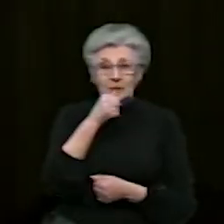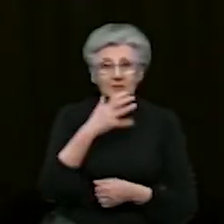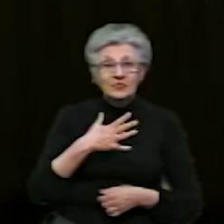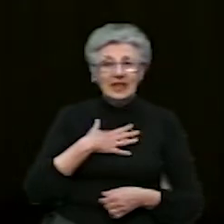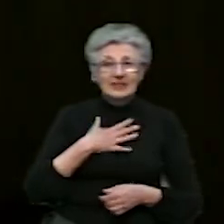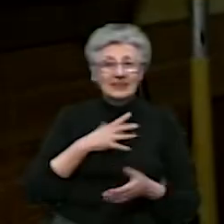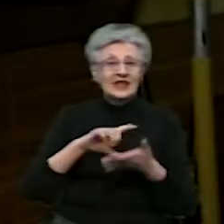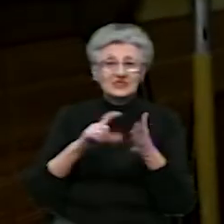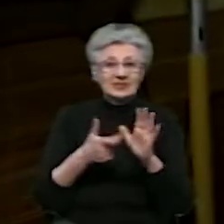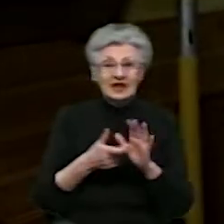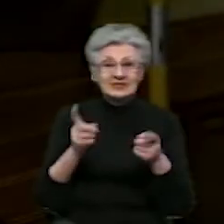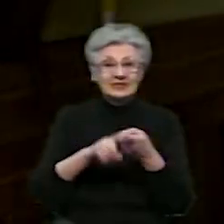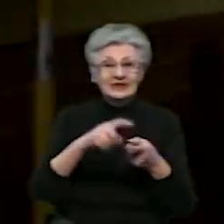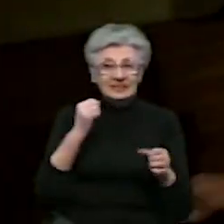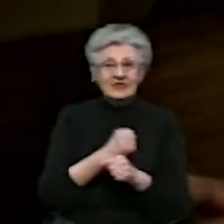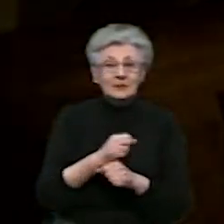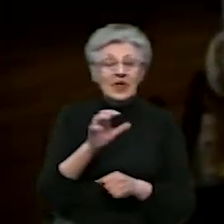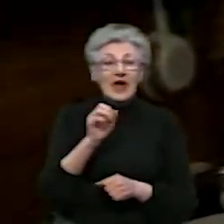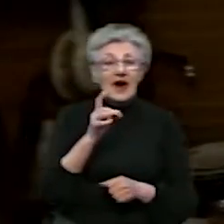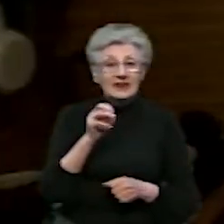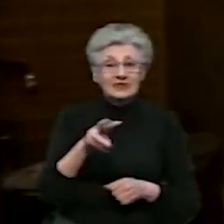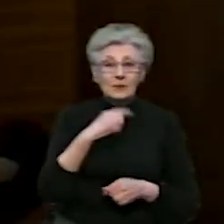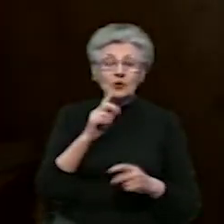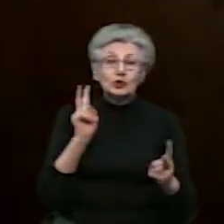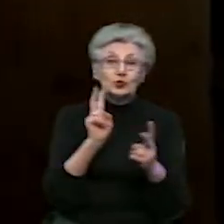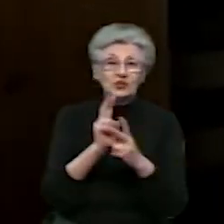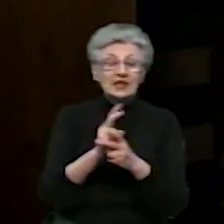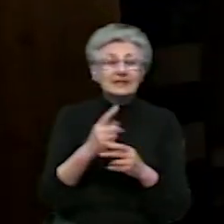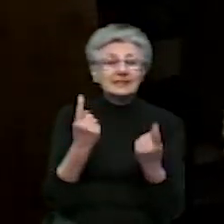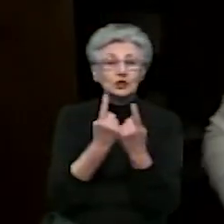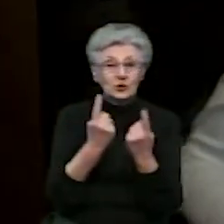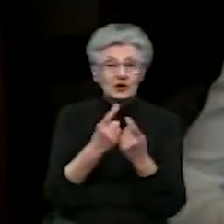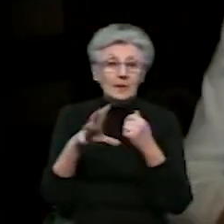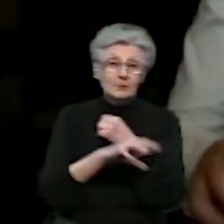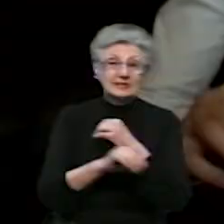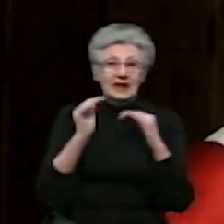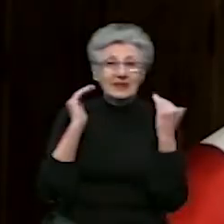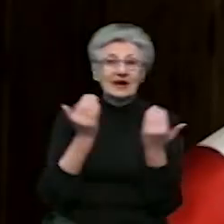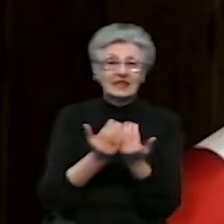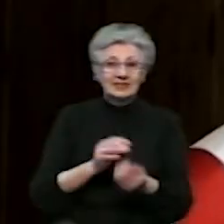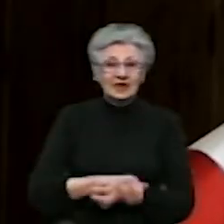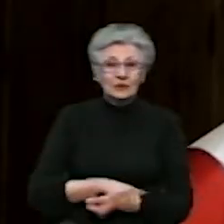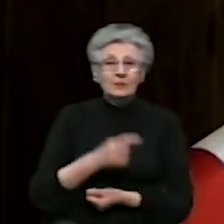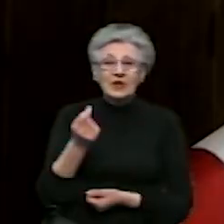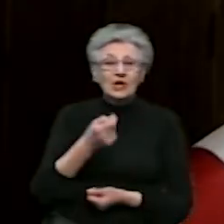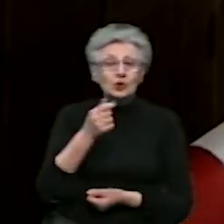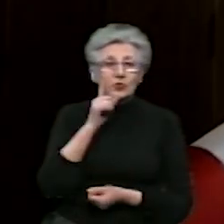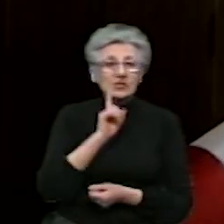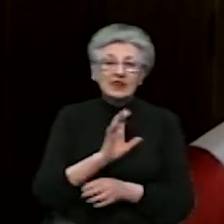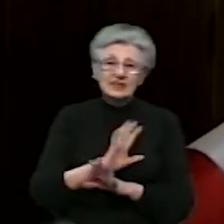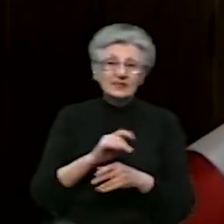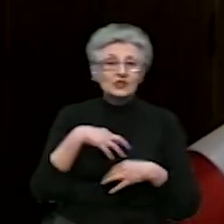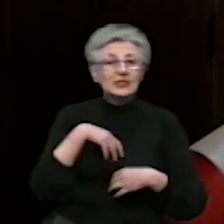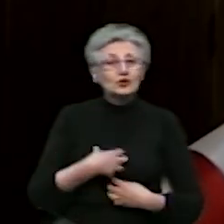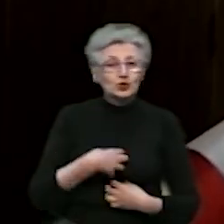не виходить. Артем каже, зустрінеться з однокласниками вже після карантину. Трошки незвично і сумно, тому